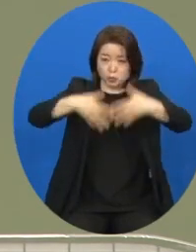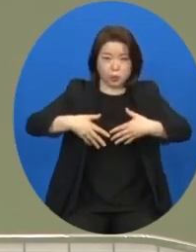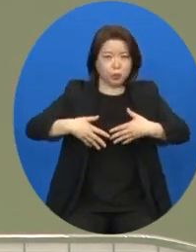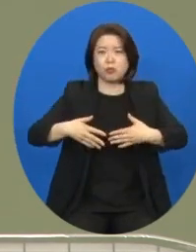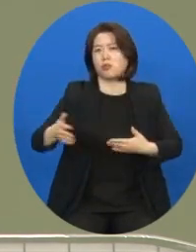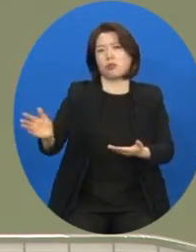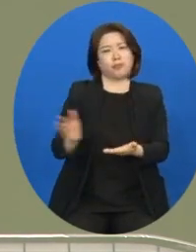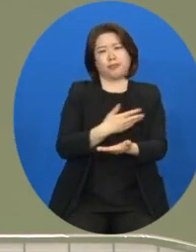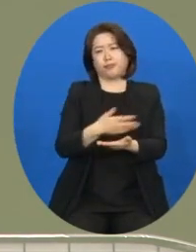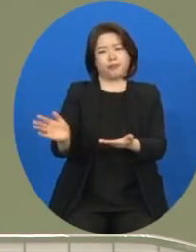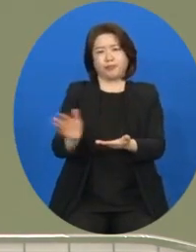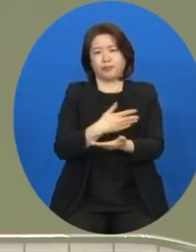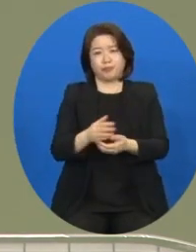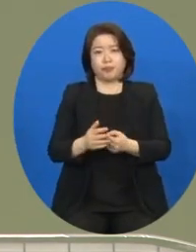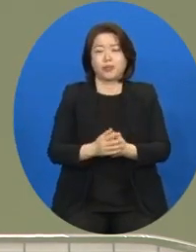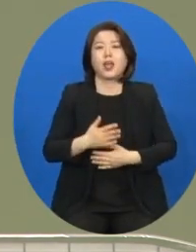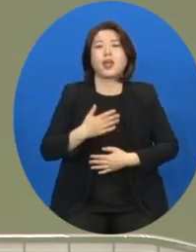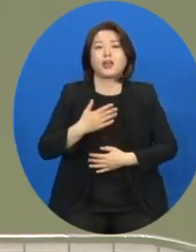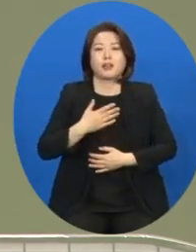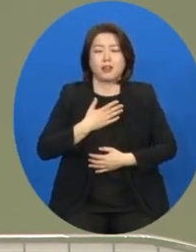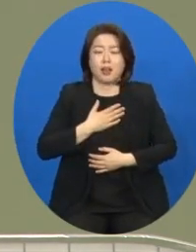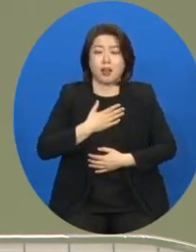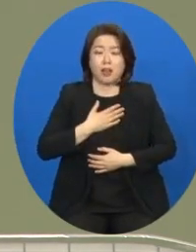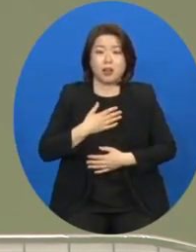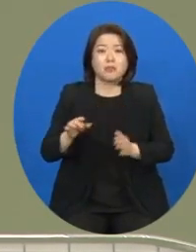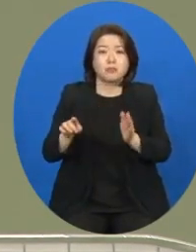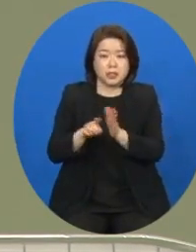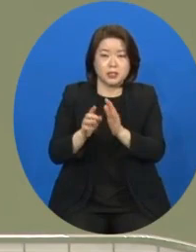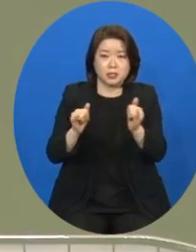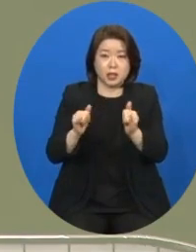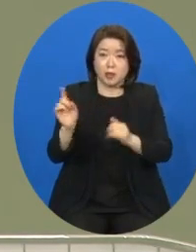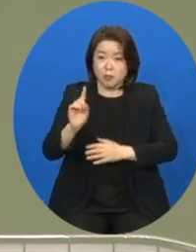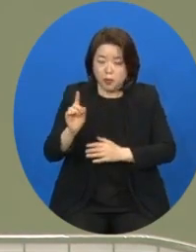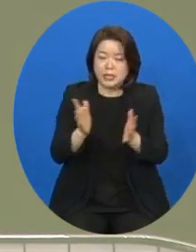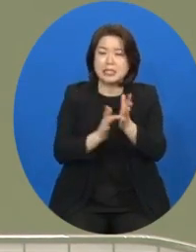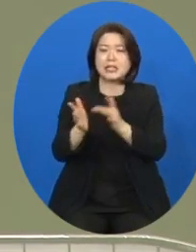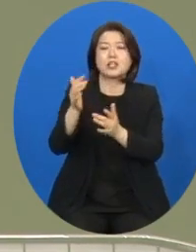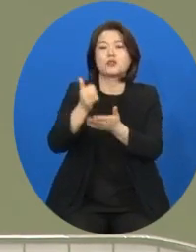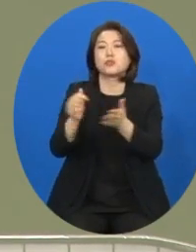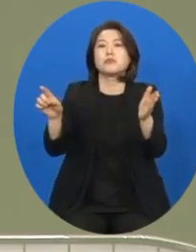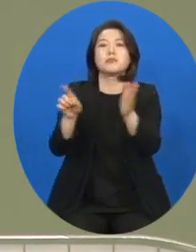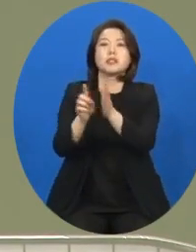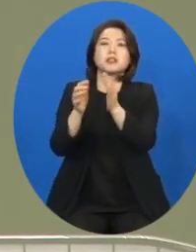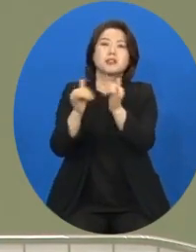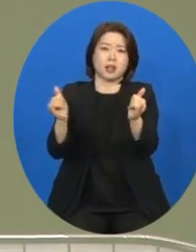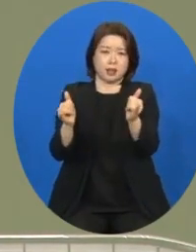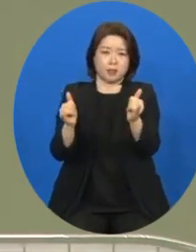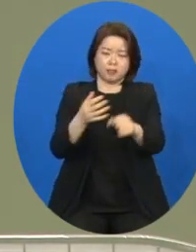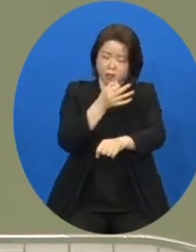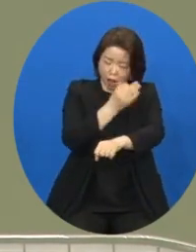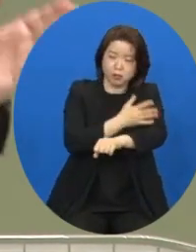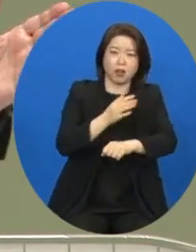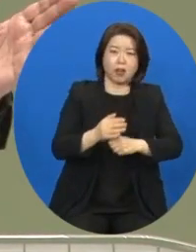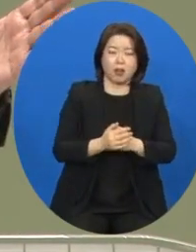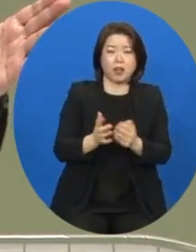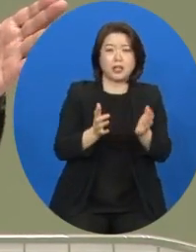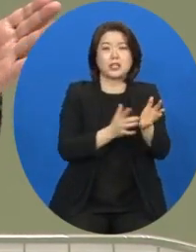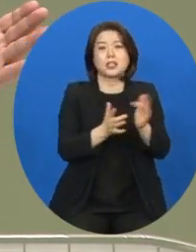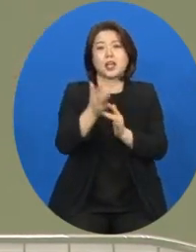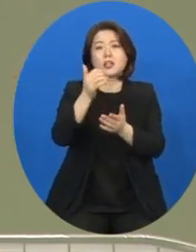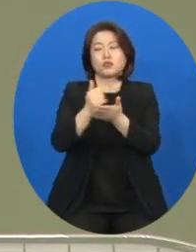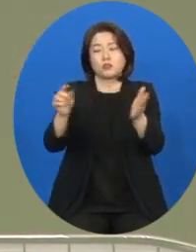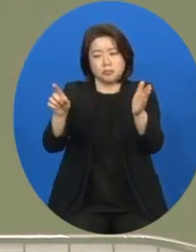아니고 나를 믿는 자는 아주 간단해요. 나를 믿는, 예수님을 믿는